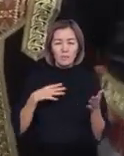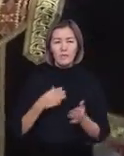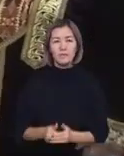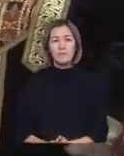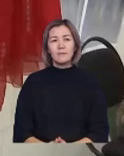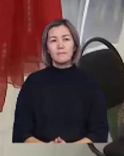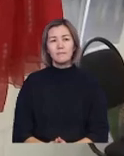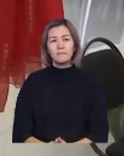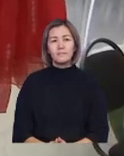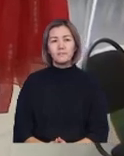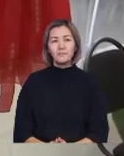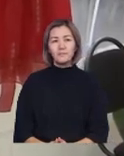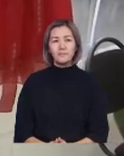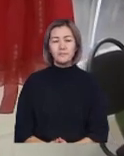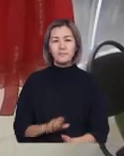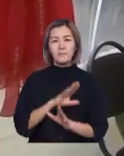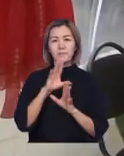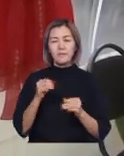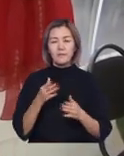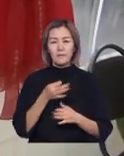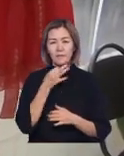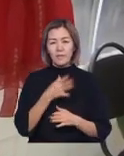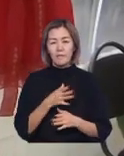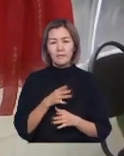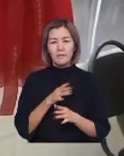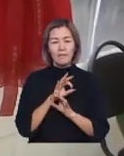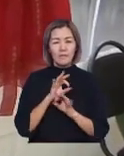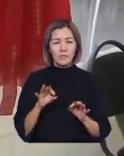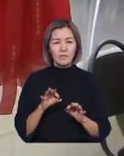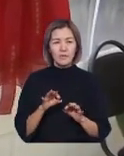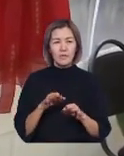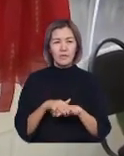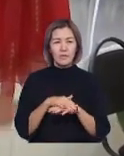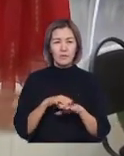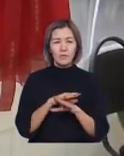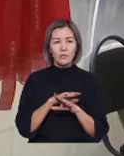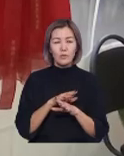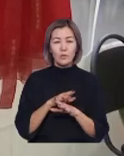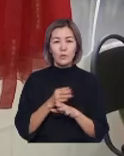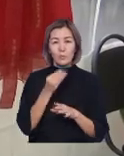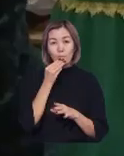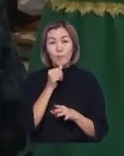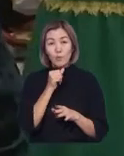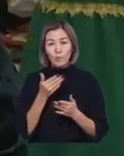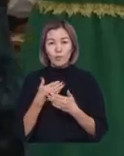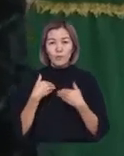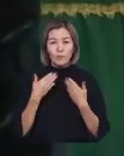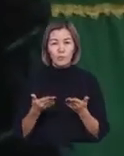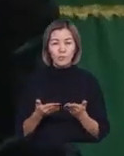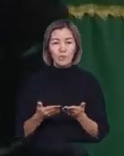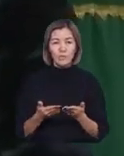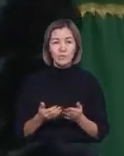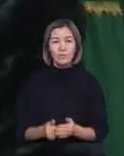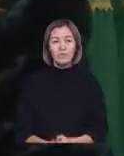блюда. Нам все очень нравится, очень все классно. Все люди, все, угощайтесь у нас. Кюнгулькюмс